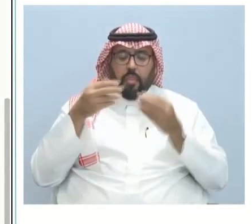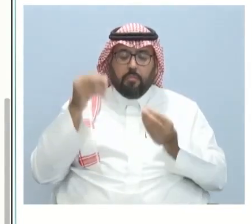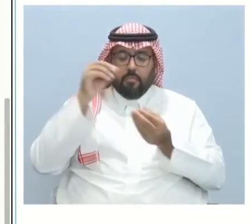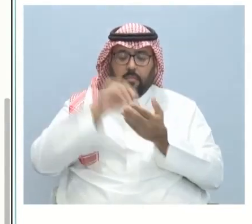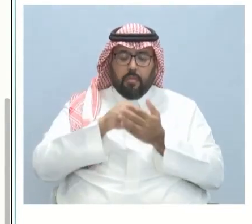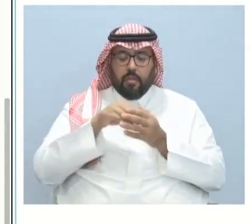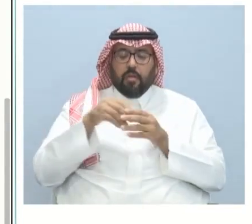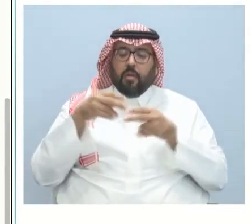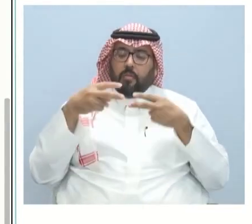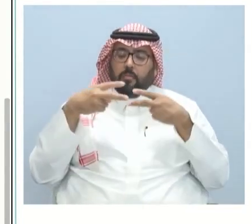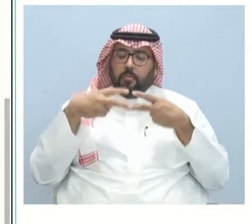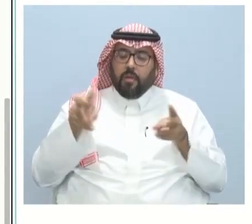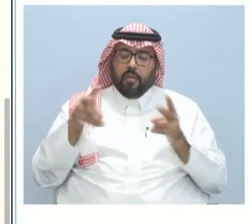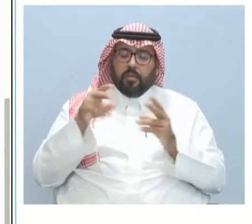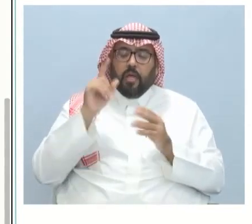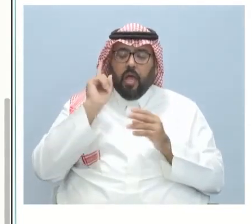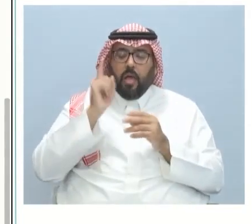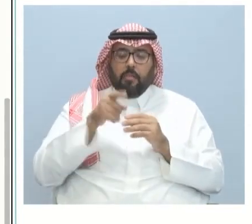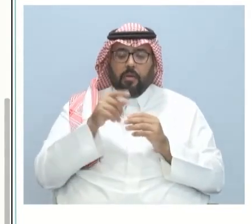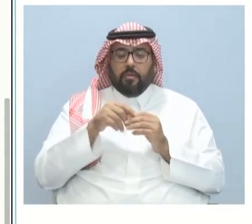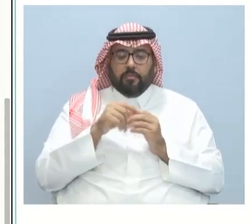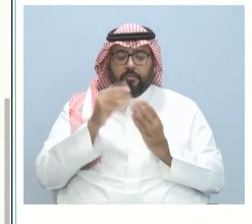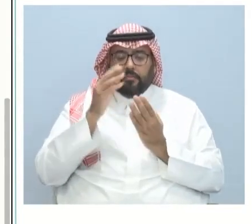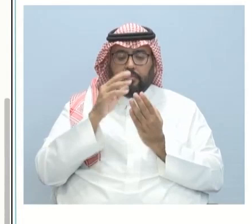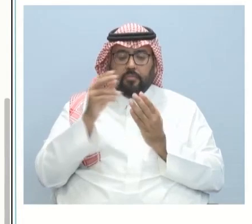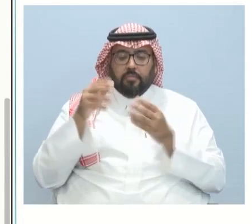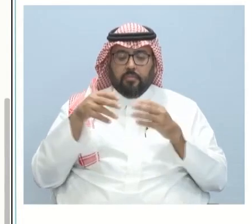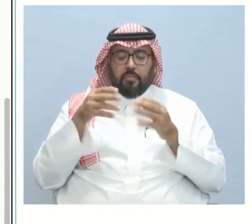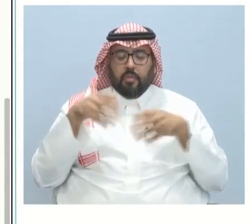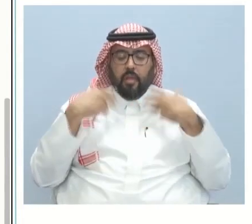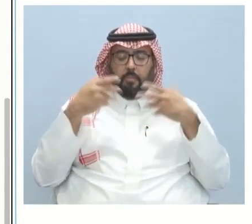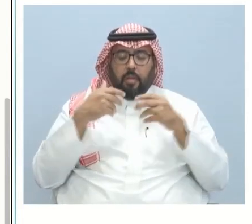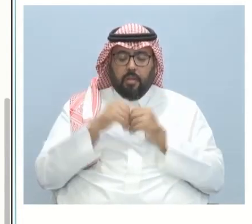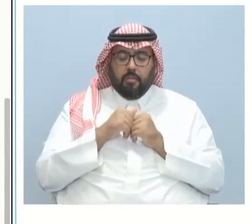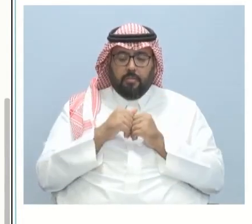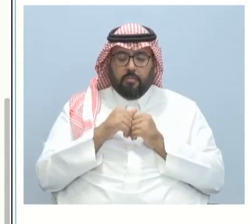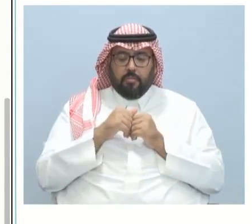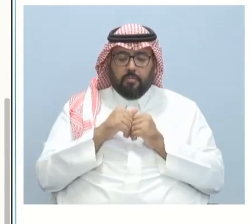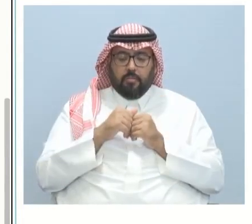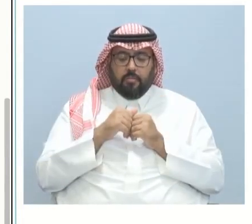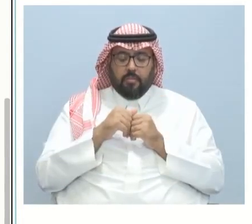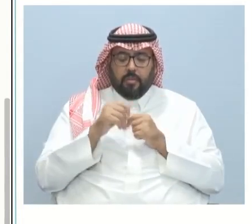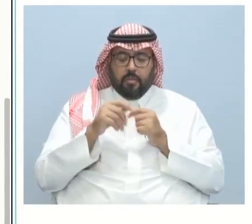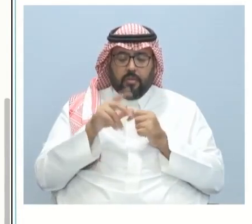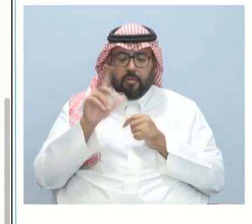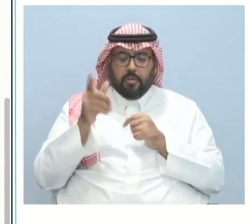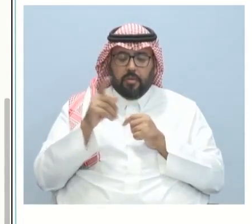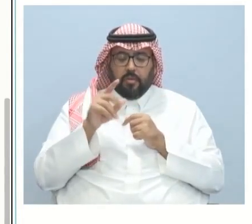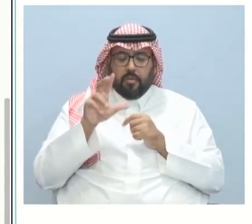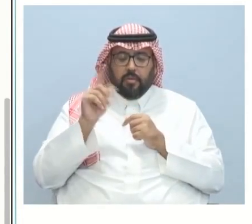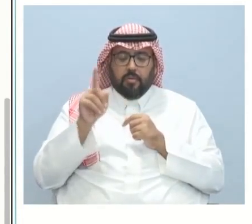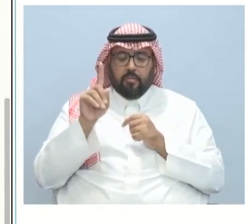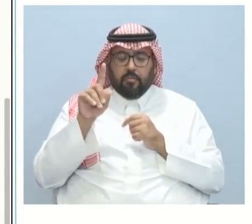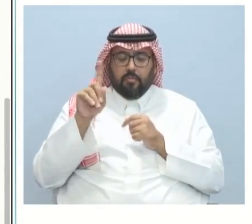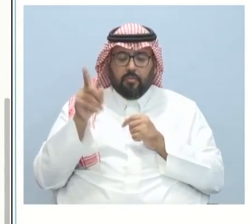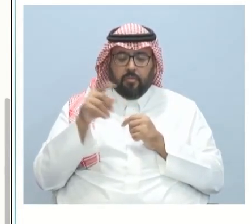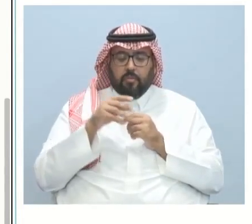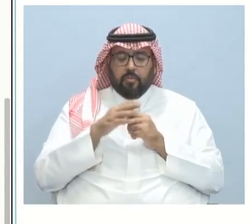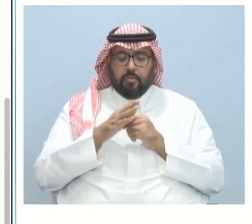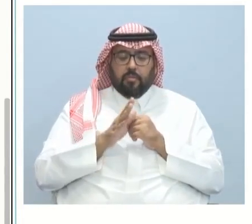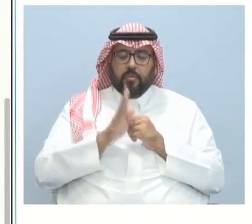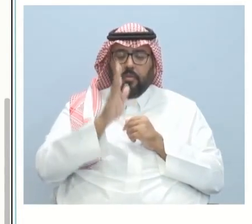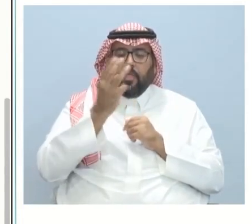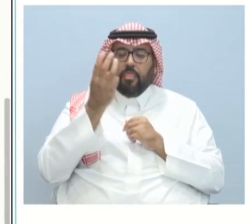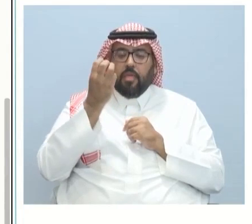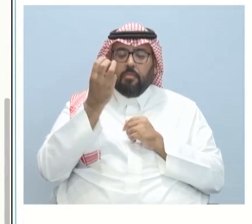الضغط على بدايه في شريط الادوات سيقوم بتحميل الملعب ونلاحظ حركه الروبوت بعد تحميل الملعب سيتجه